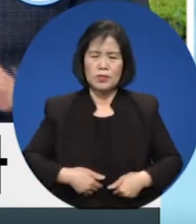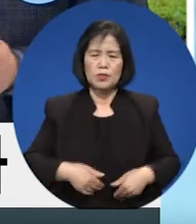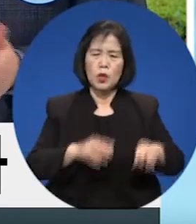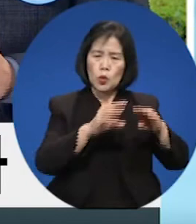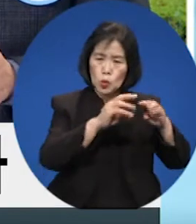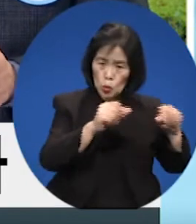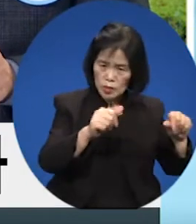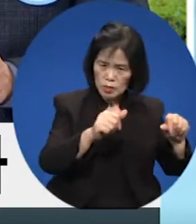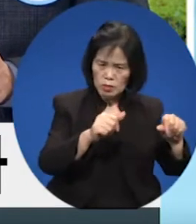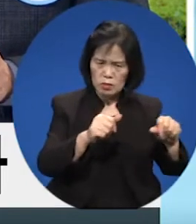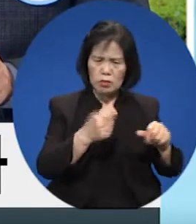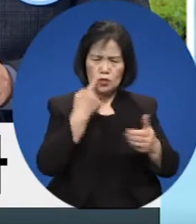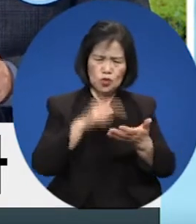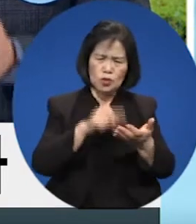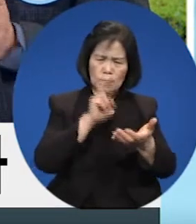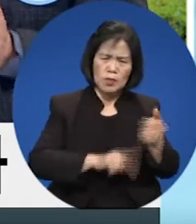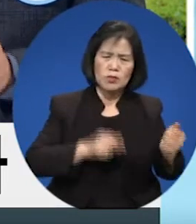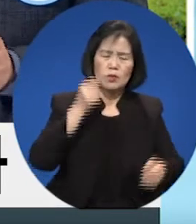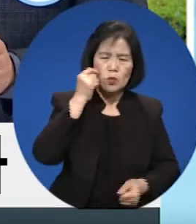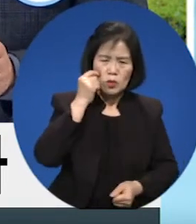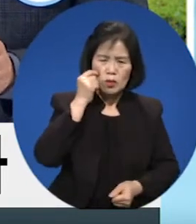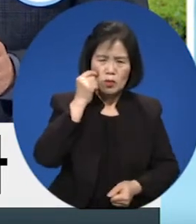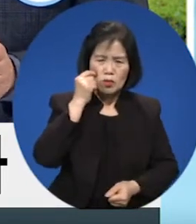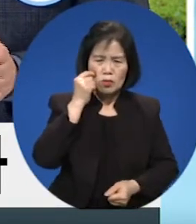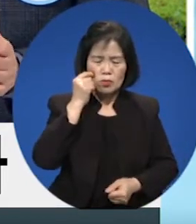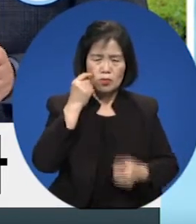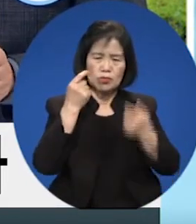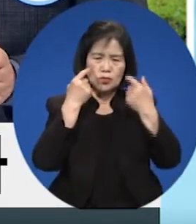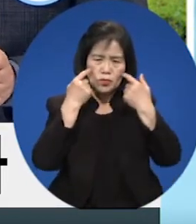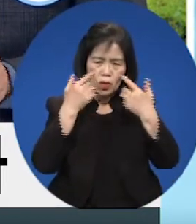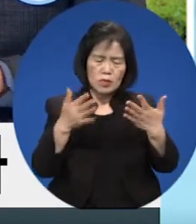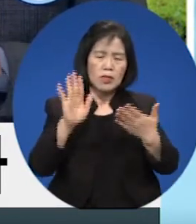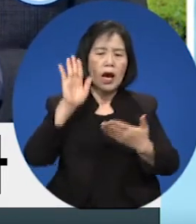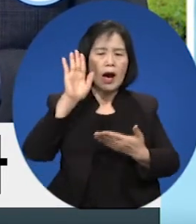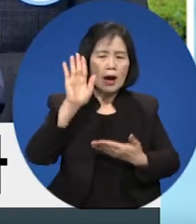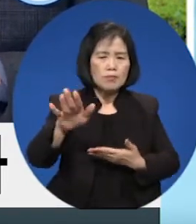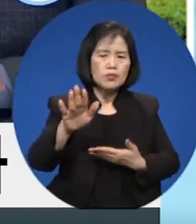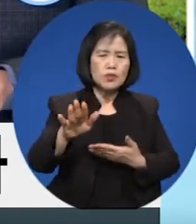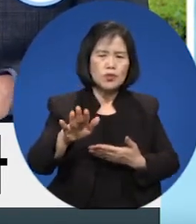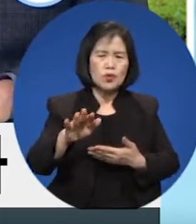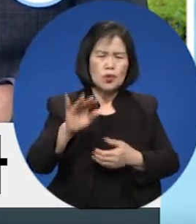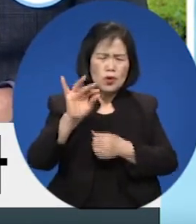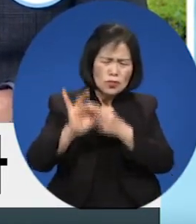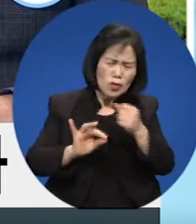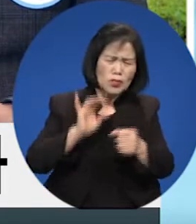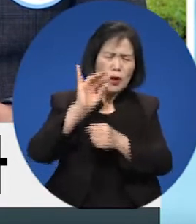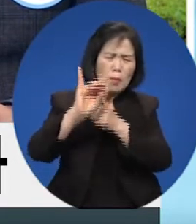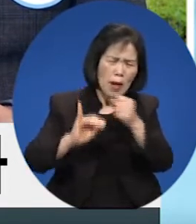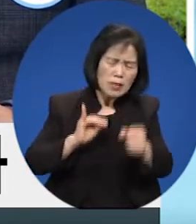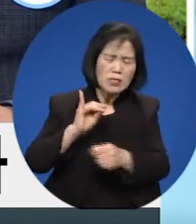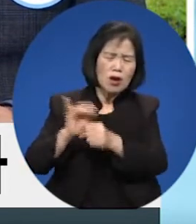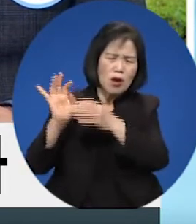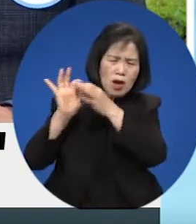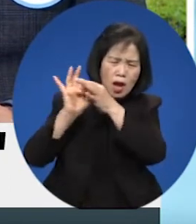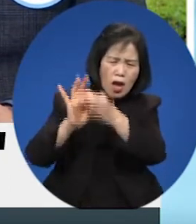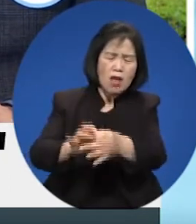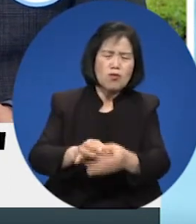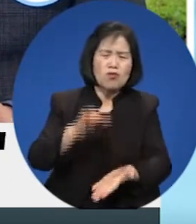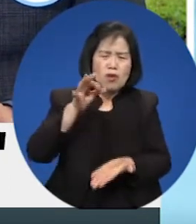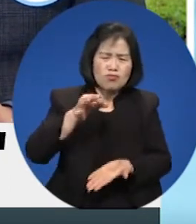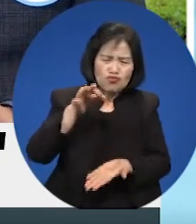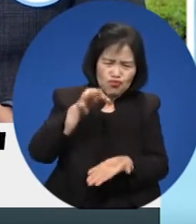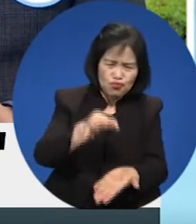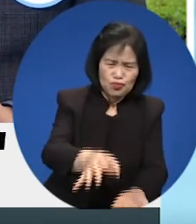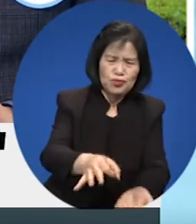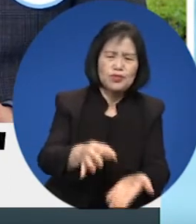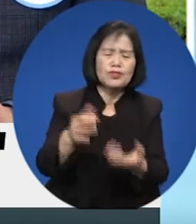쉽 할 수가 없는 부분이고요 이건 정확히 우리나라의 앞으로도 천년 만년 가꾸 걸 우리의 자산 이기 때문에